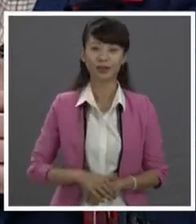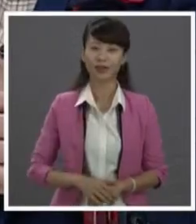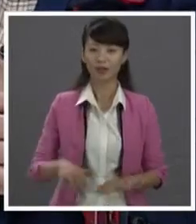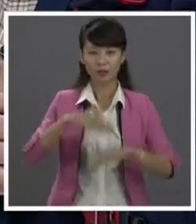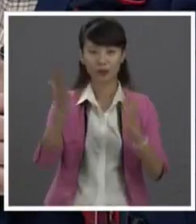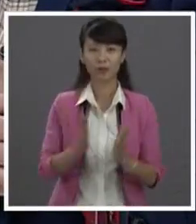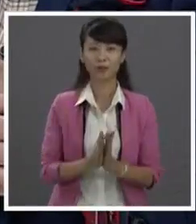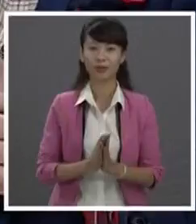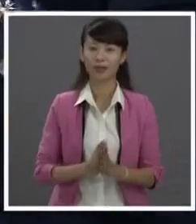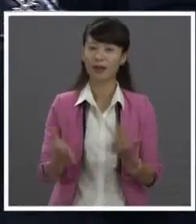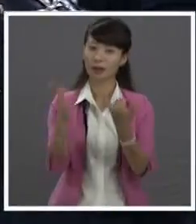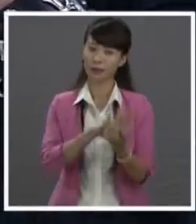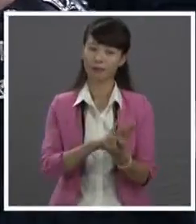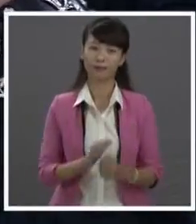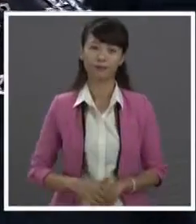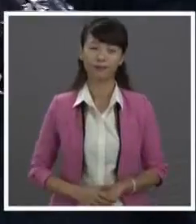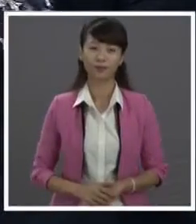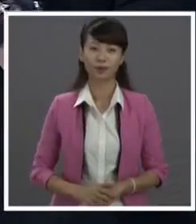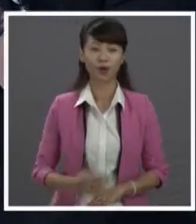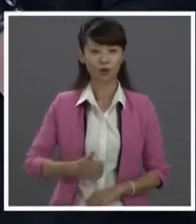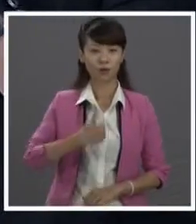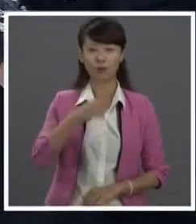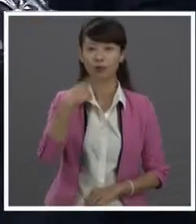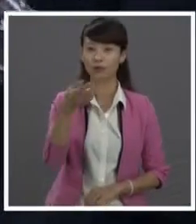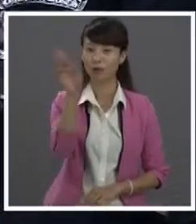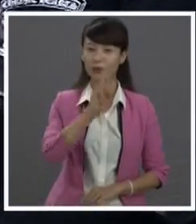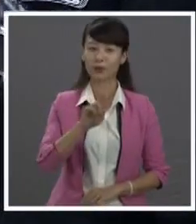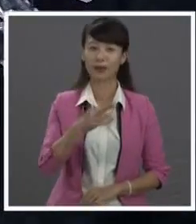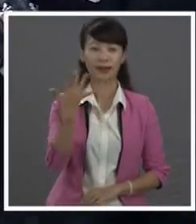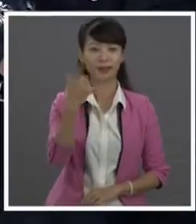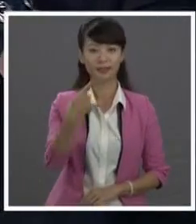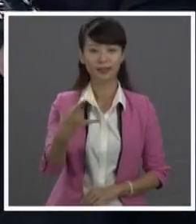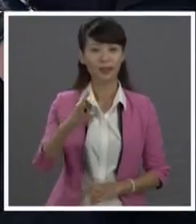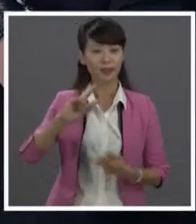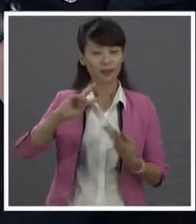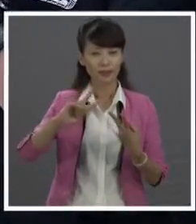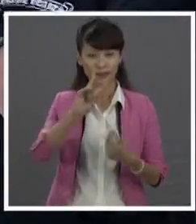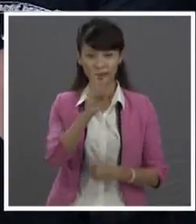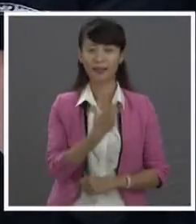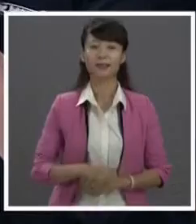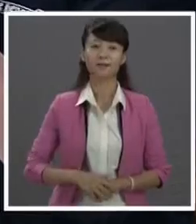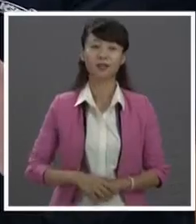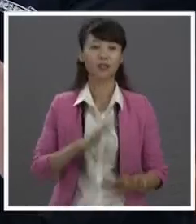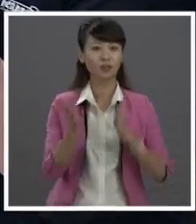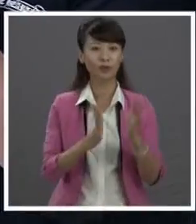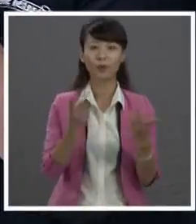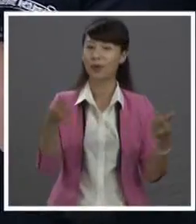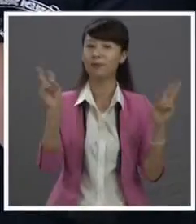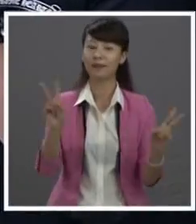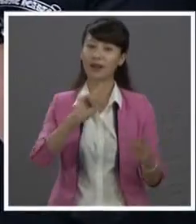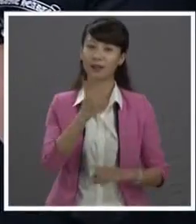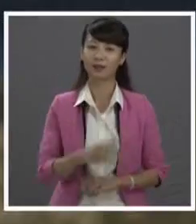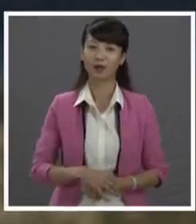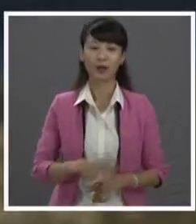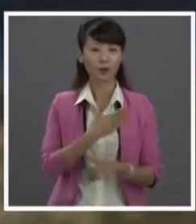切都要你要克服过去。 像是主播如果说错一两个字，他说抱歉更正，但是手语没办法更正， 打错的话，